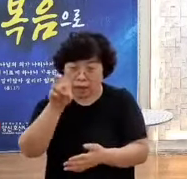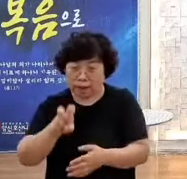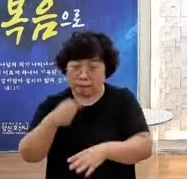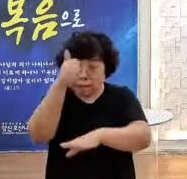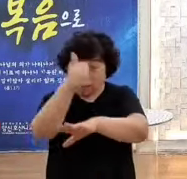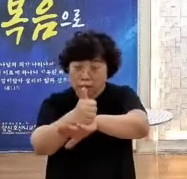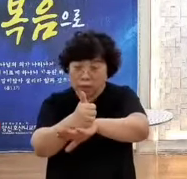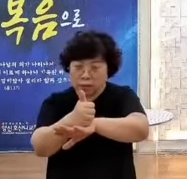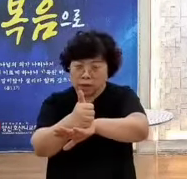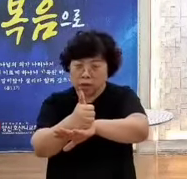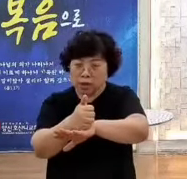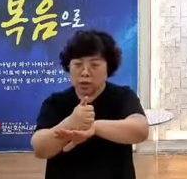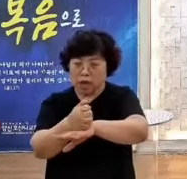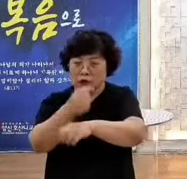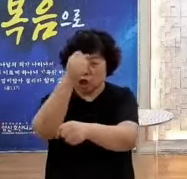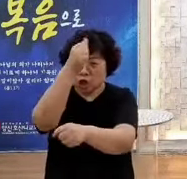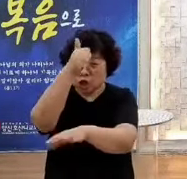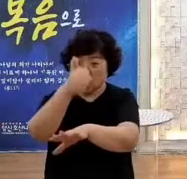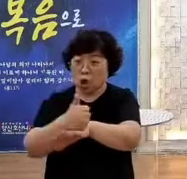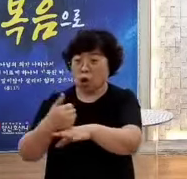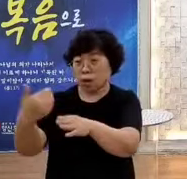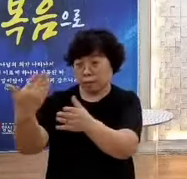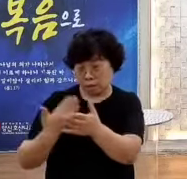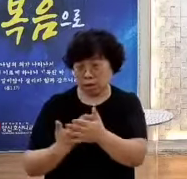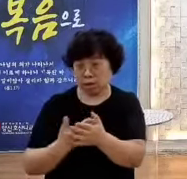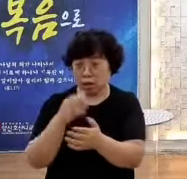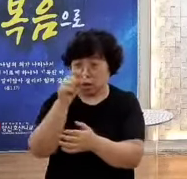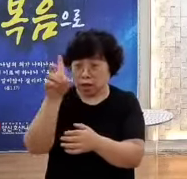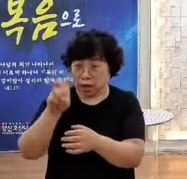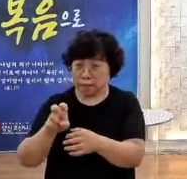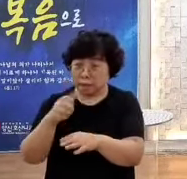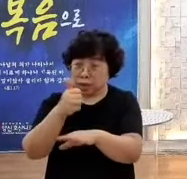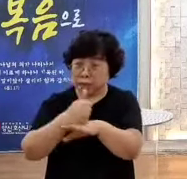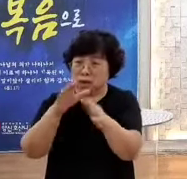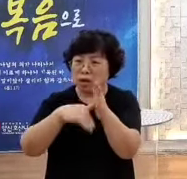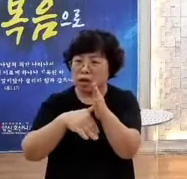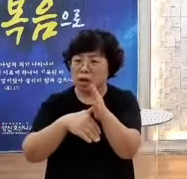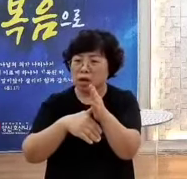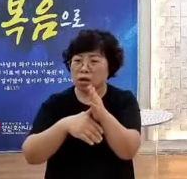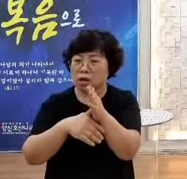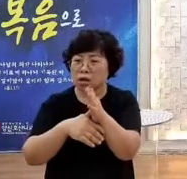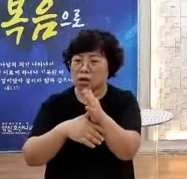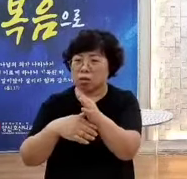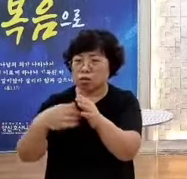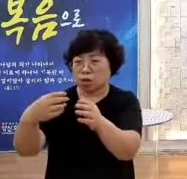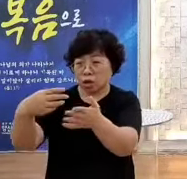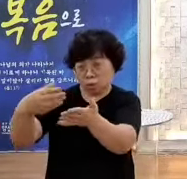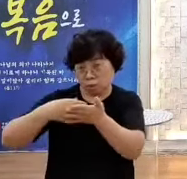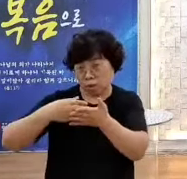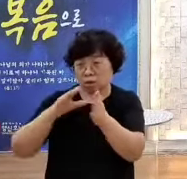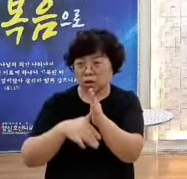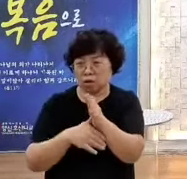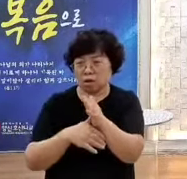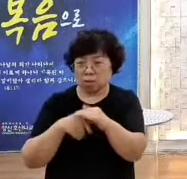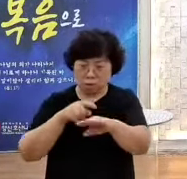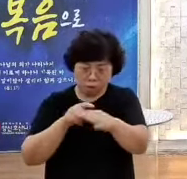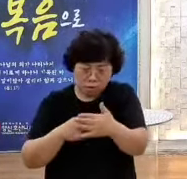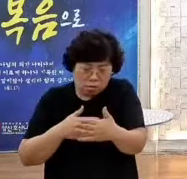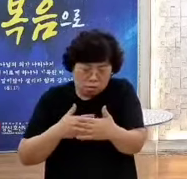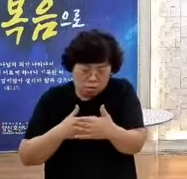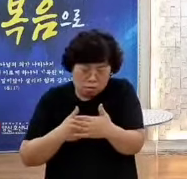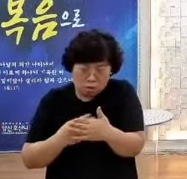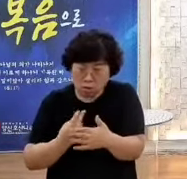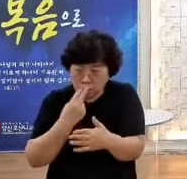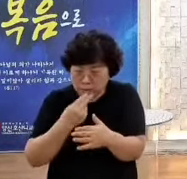말기입니다. 여러분, 이런 결과를 듣게 되었을 때 여러분, 얼마나 불안할까? 내 생명이